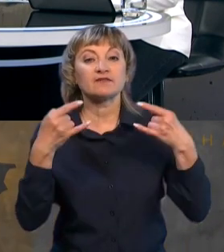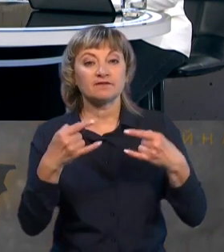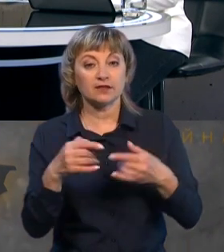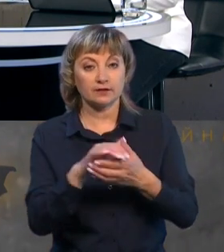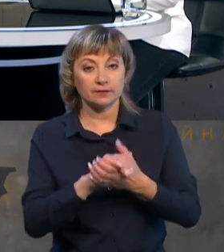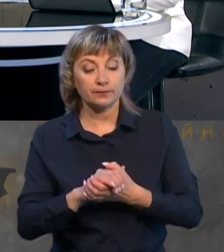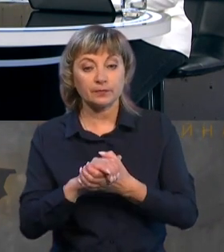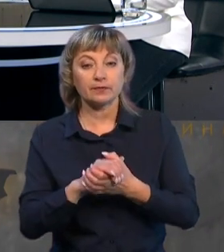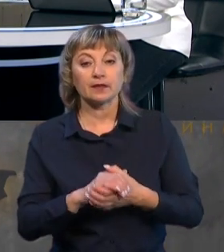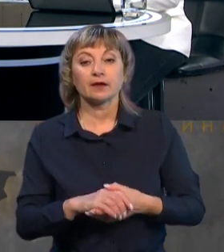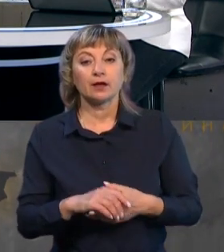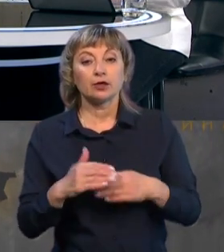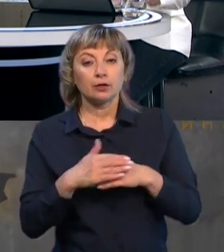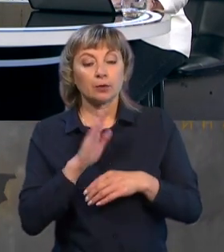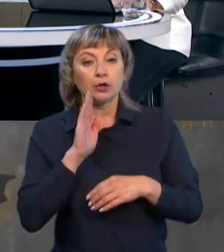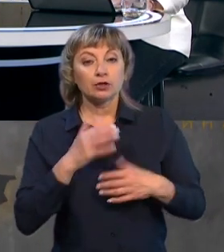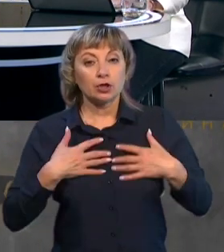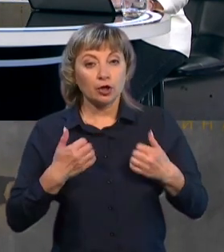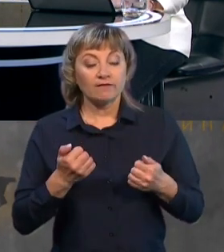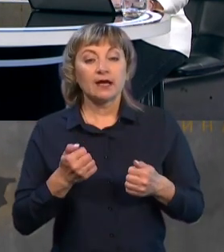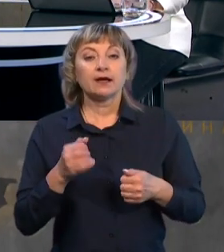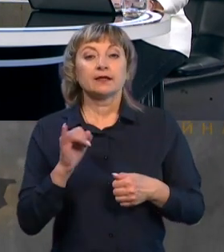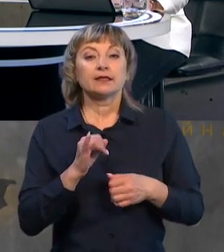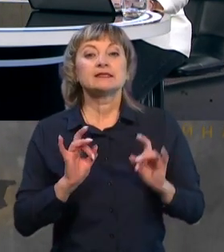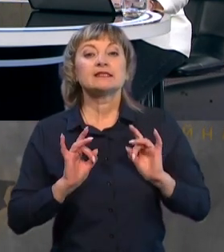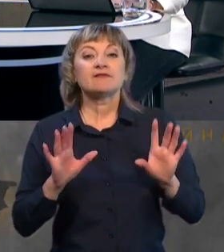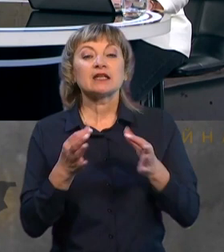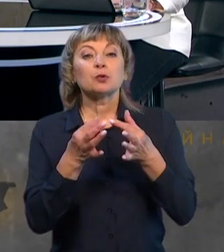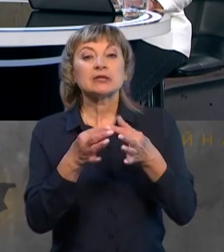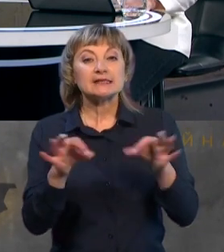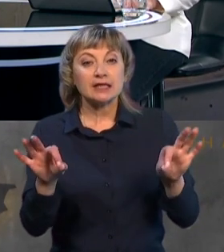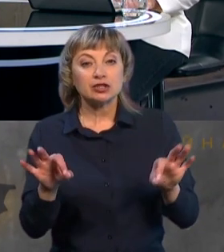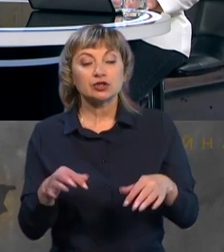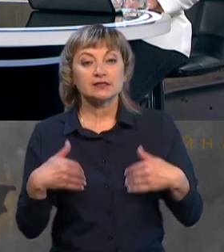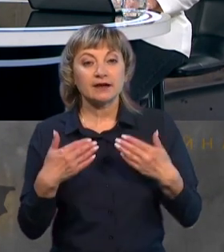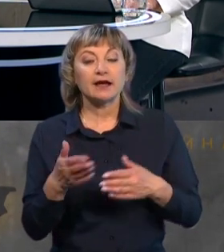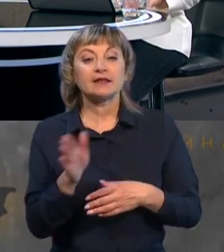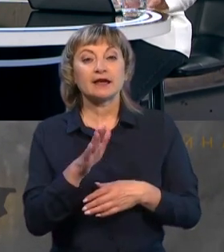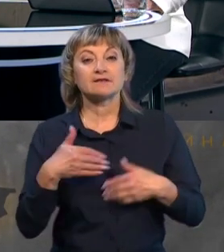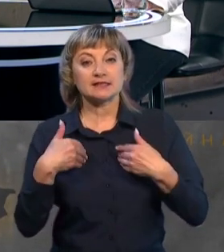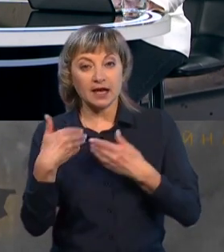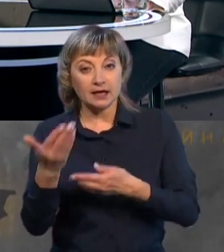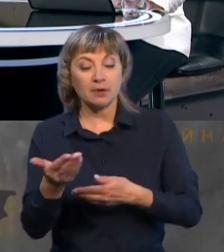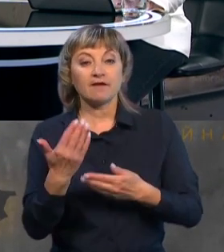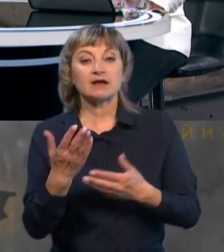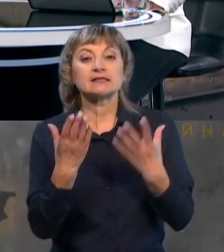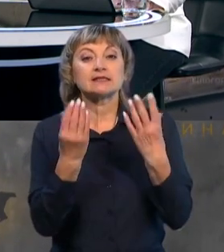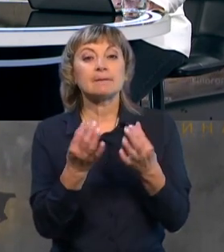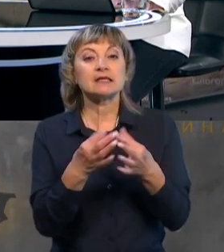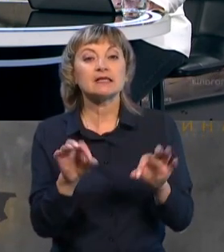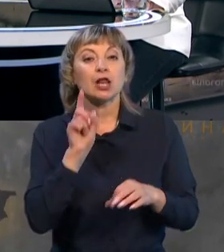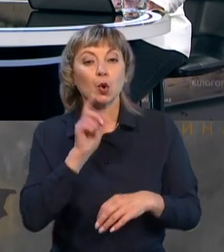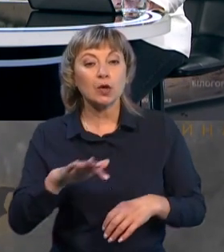ранку Доброго здоров'я і зі Святом Незалежності навзаєм і вас з Днем незалежності України